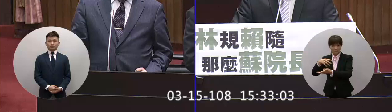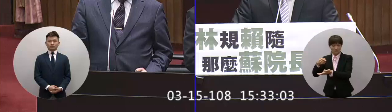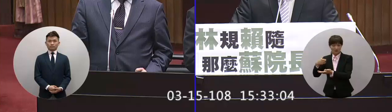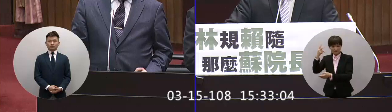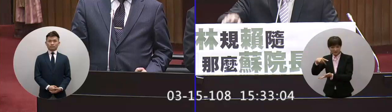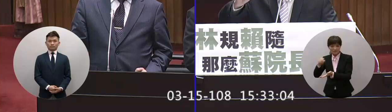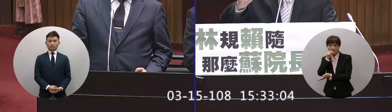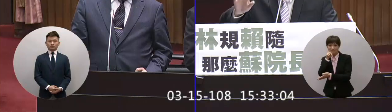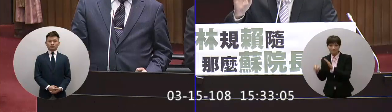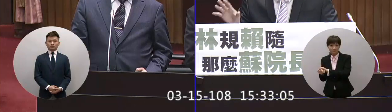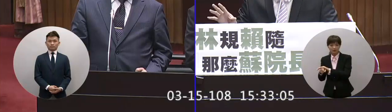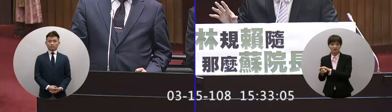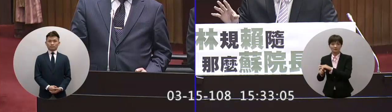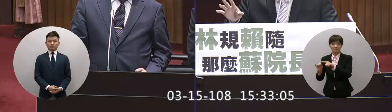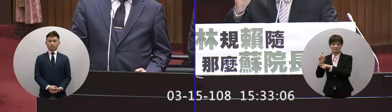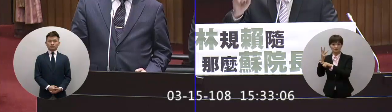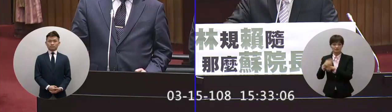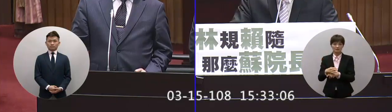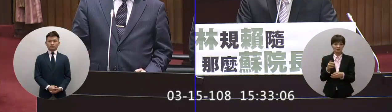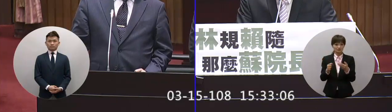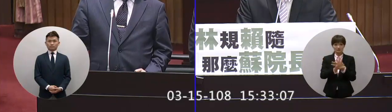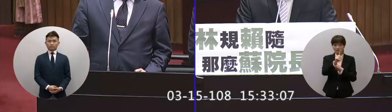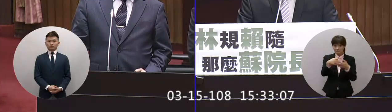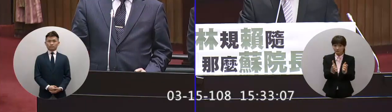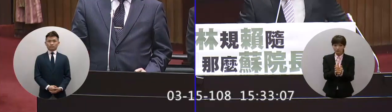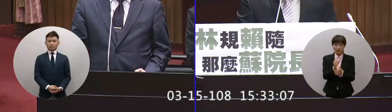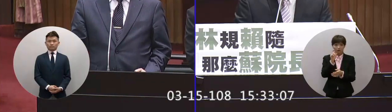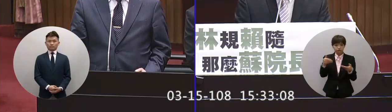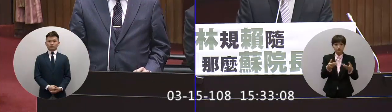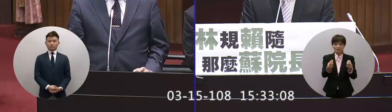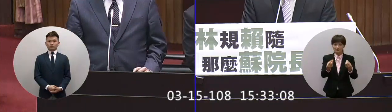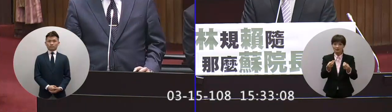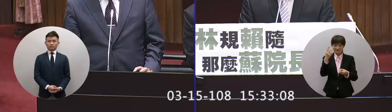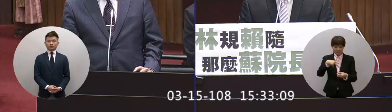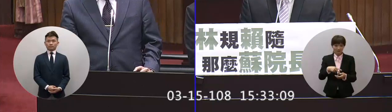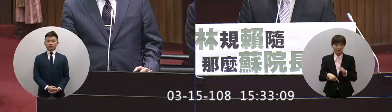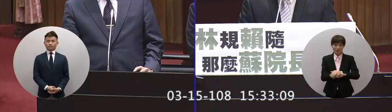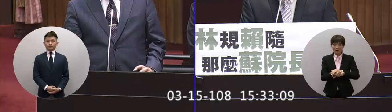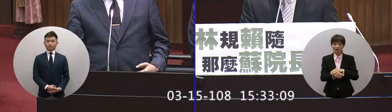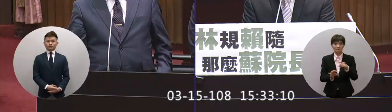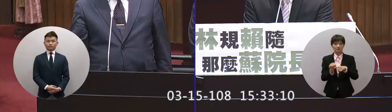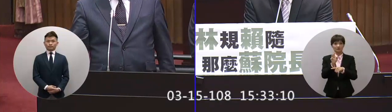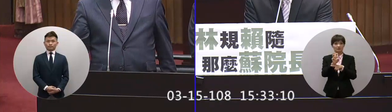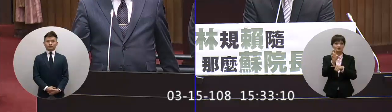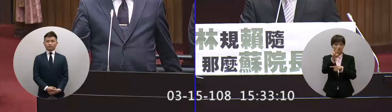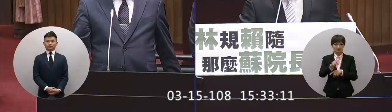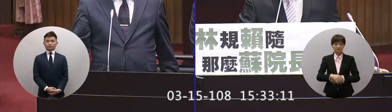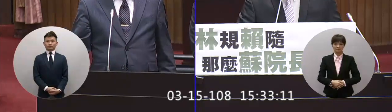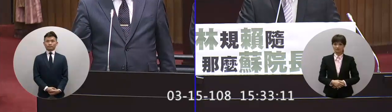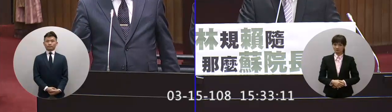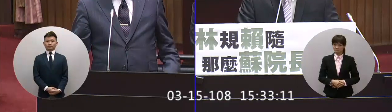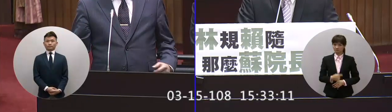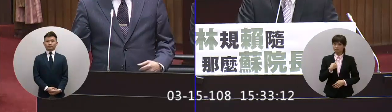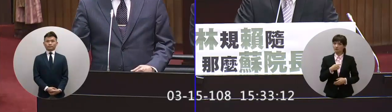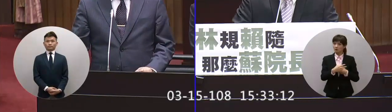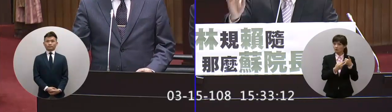是没有治疗，结果再犯的比例酒驾再犯的比例有32%。我举这些就是说，卫福部啊，